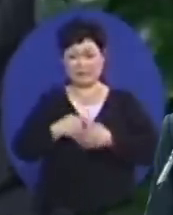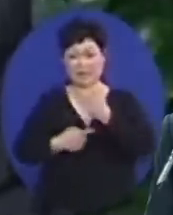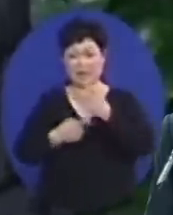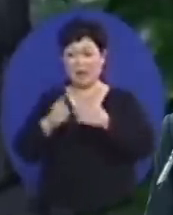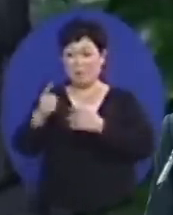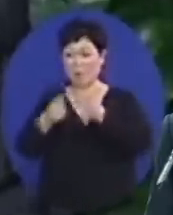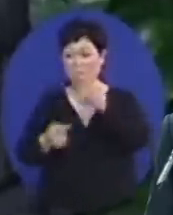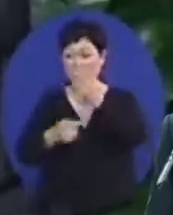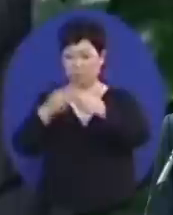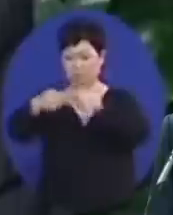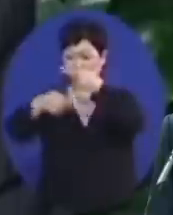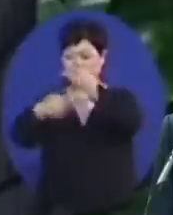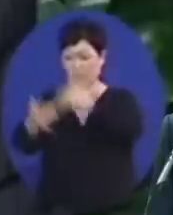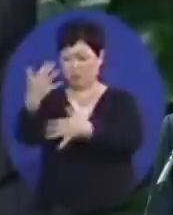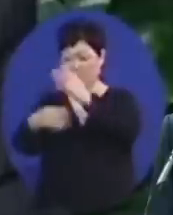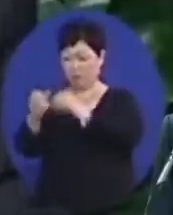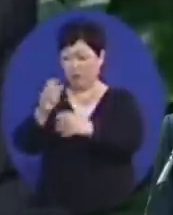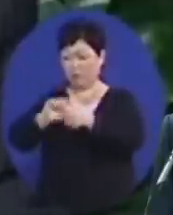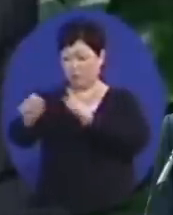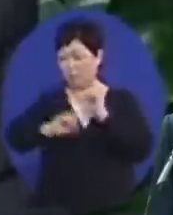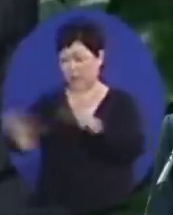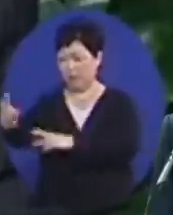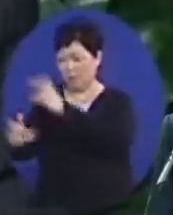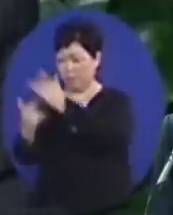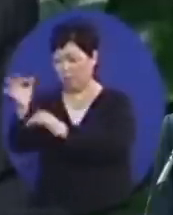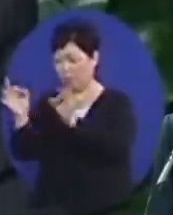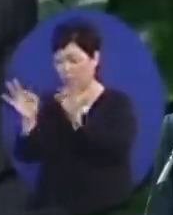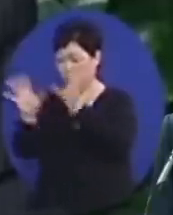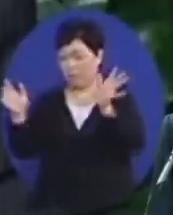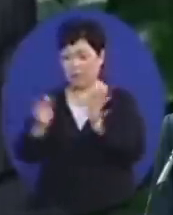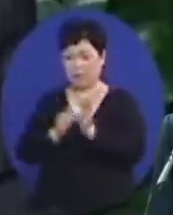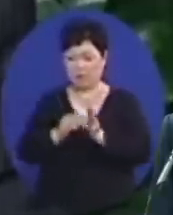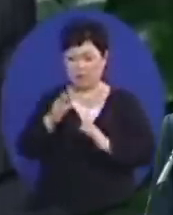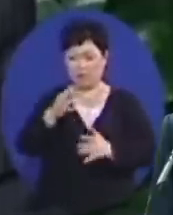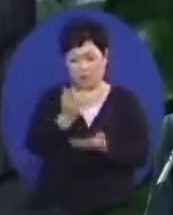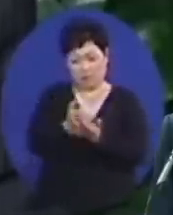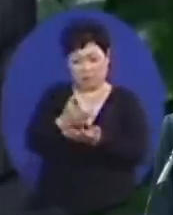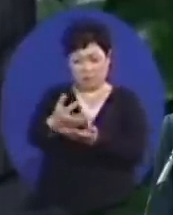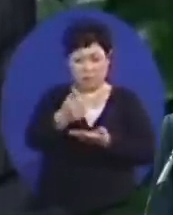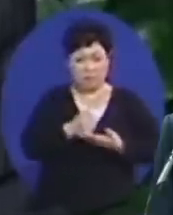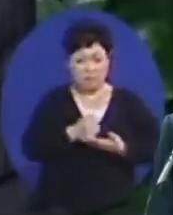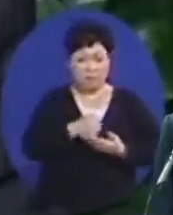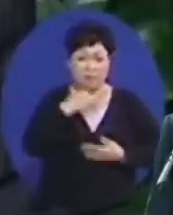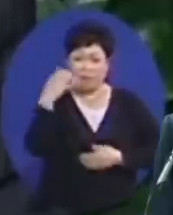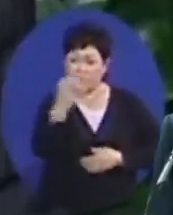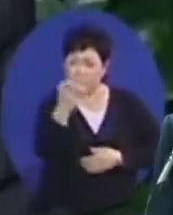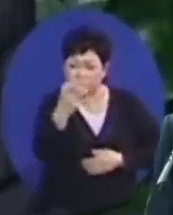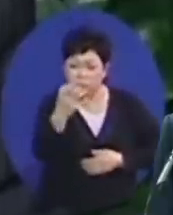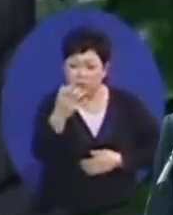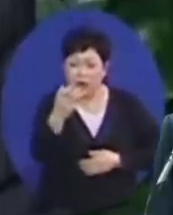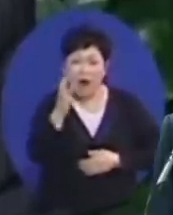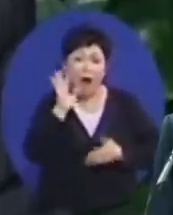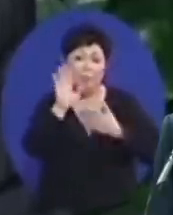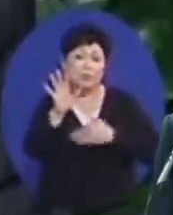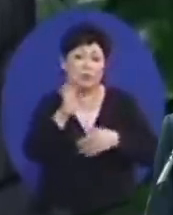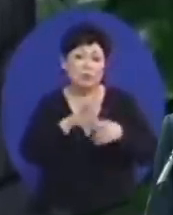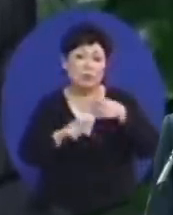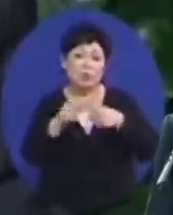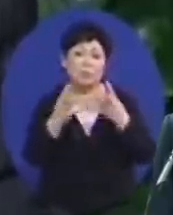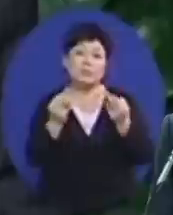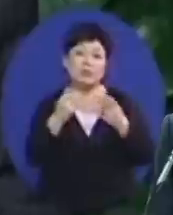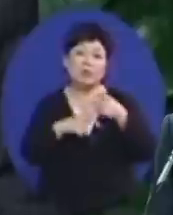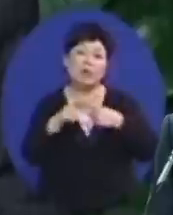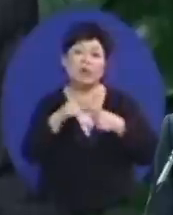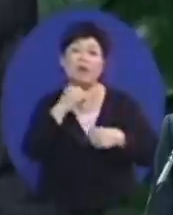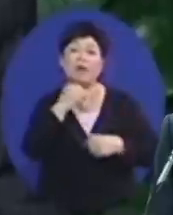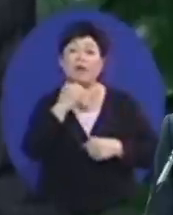찌어 태워버리십시오. 그 서류 다 가지고 재산을 소유하고도 90세니 몇 년 더 살겠습니까?